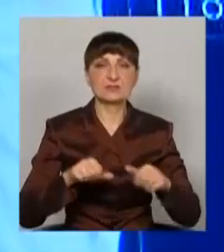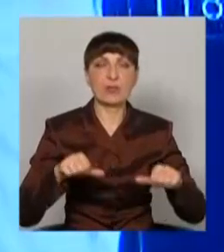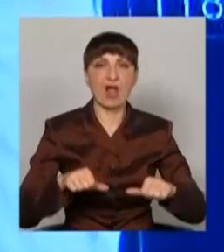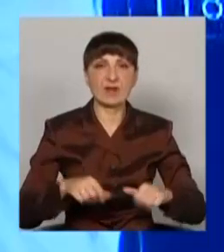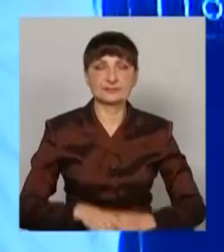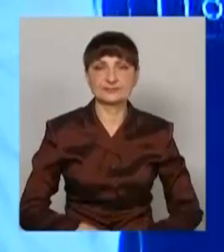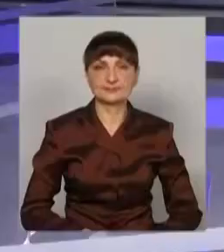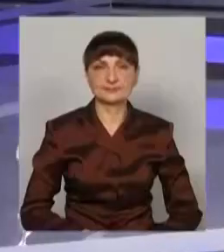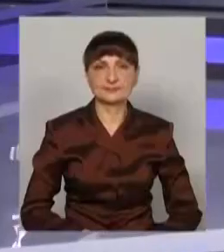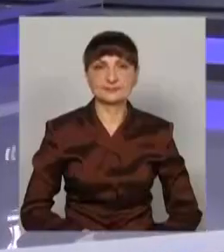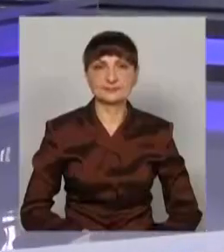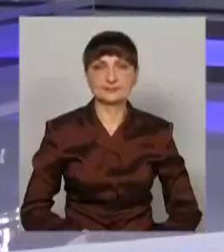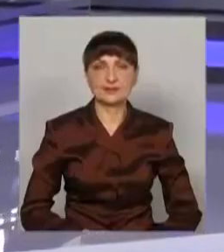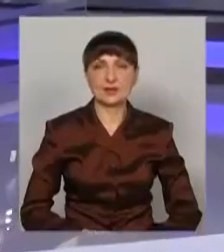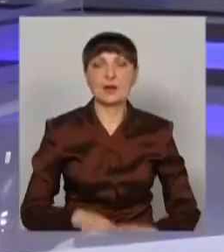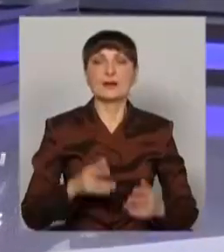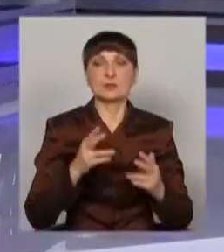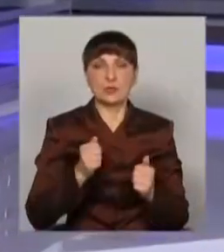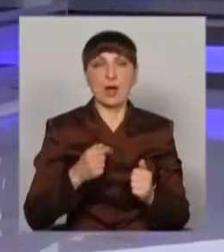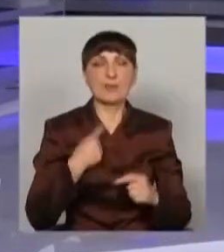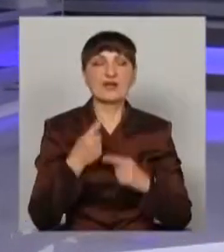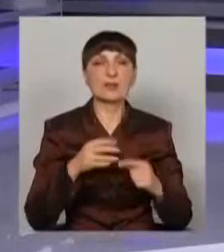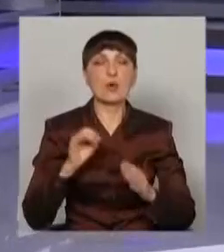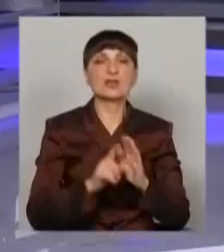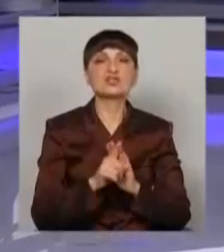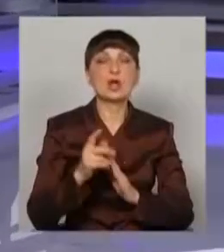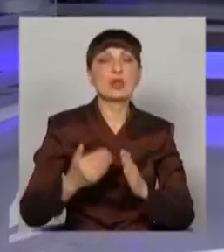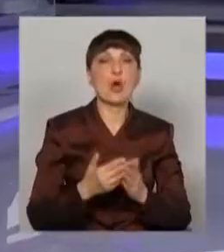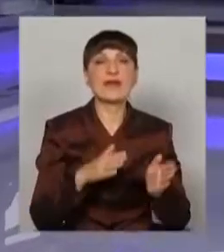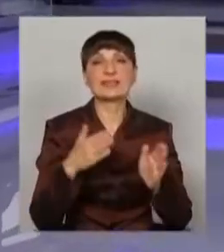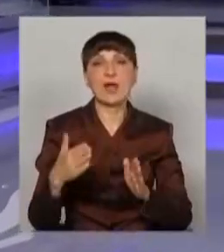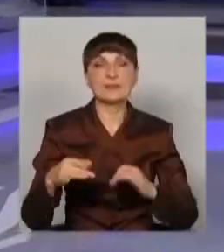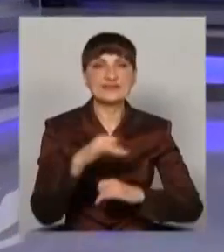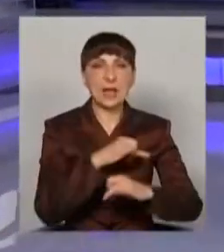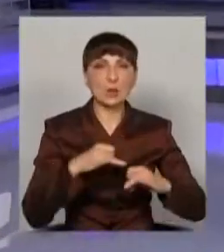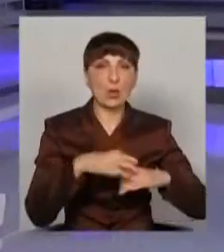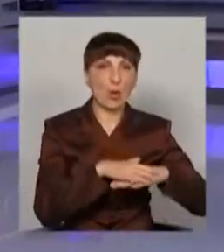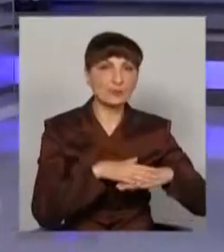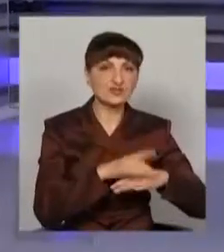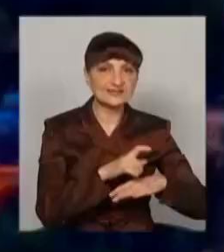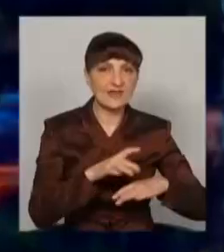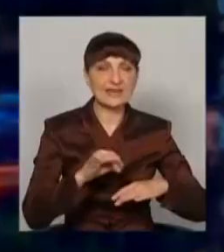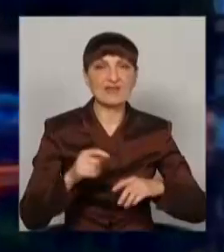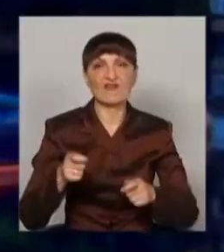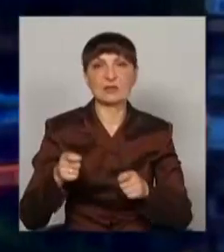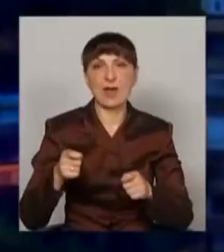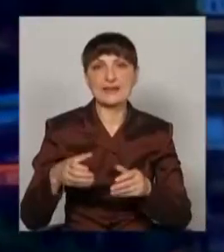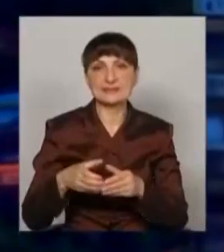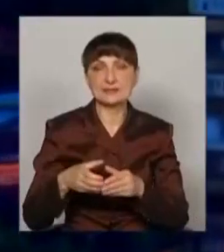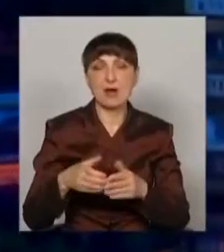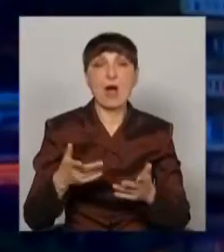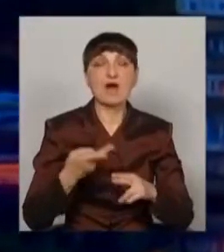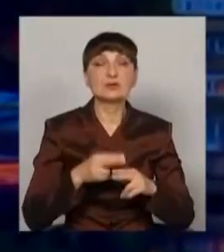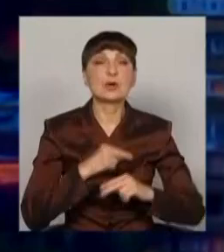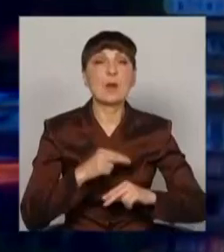Да. Вот мы говорим о начале нового этапа диалога власти и общества. Расскажите, какую работу в этом